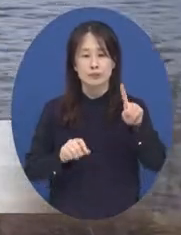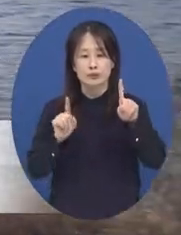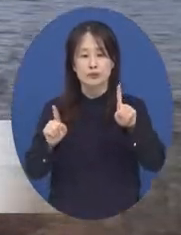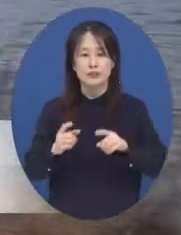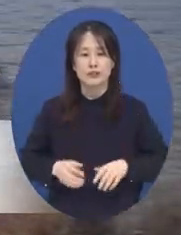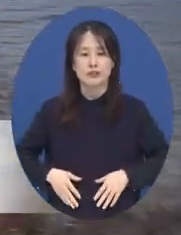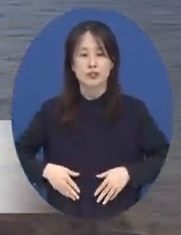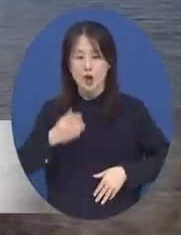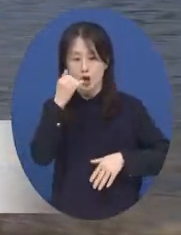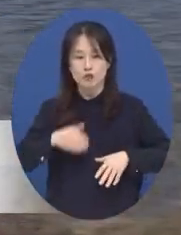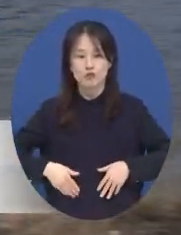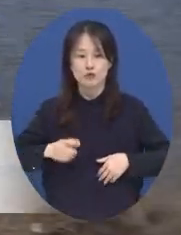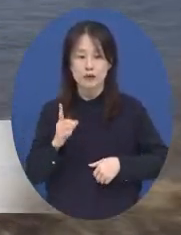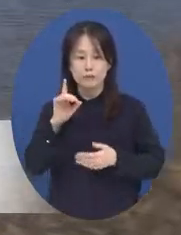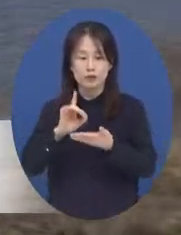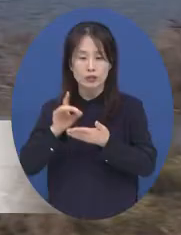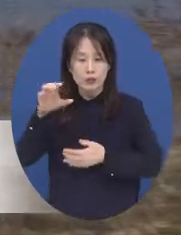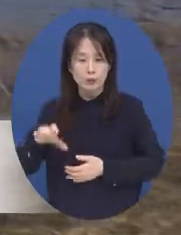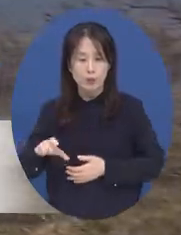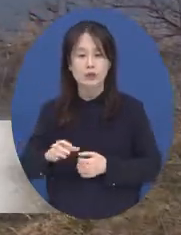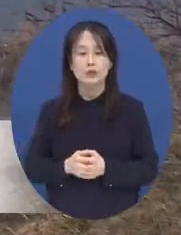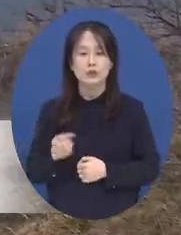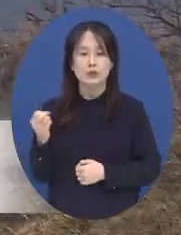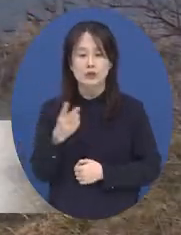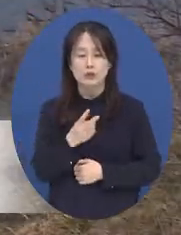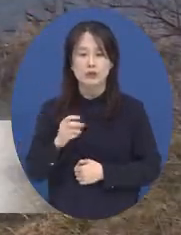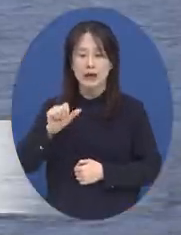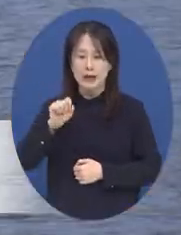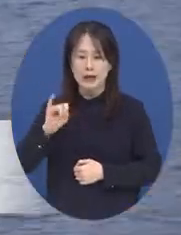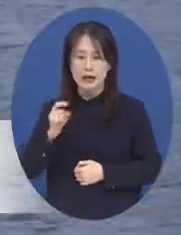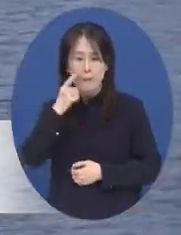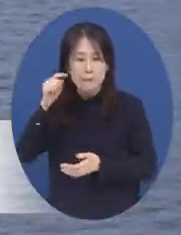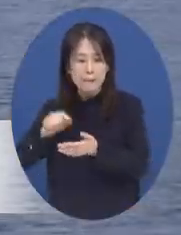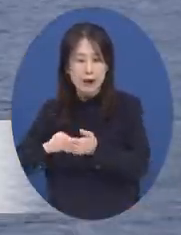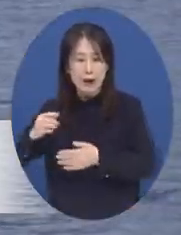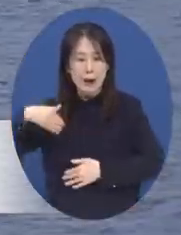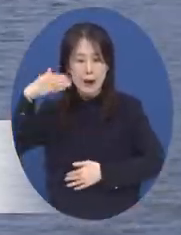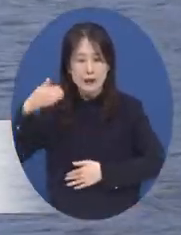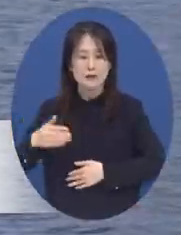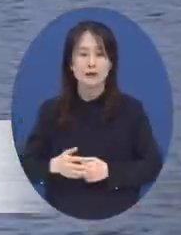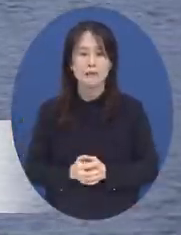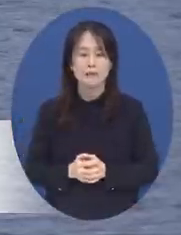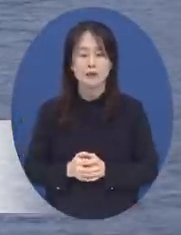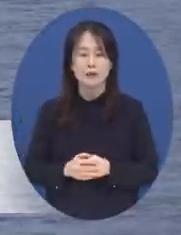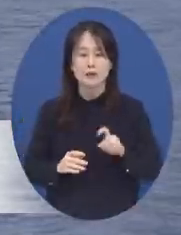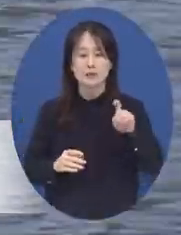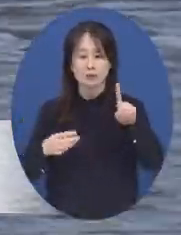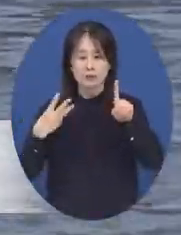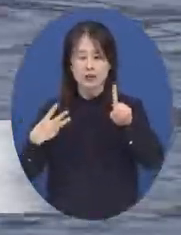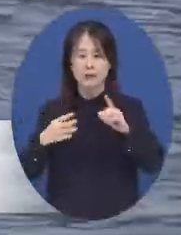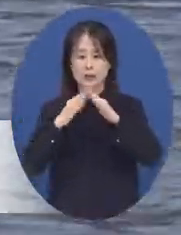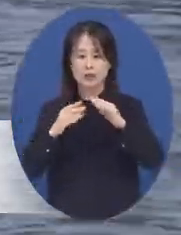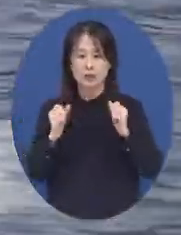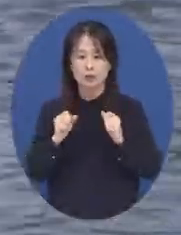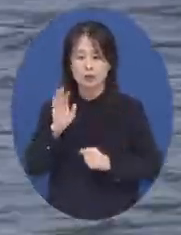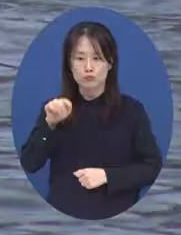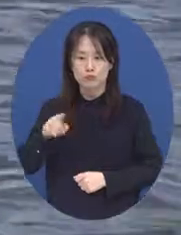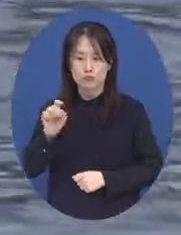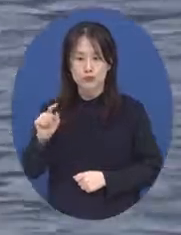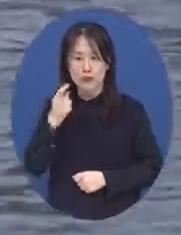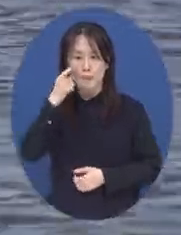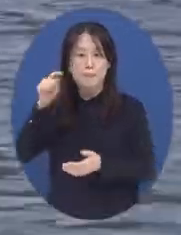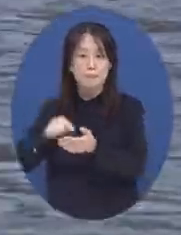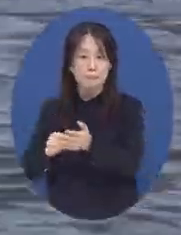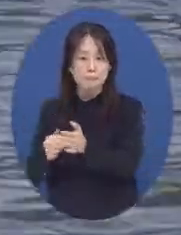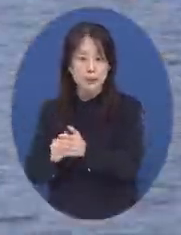지난 일에 충남 천안에서 포획한 야생조류 해서 콥 영원성 초림 플랜 자가 검출된 데 이어 3일에는 전북 부안에서 도 추가로